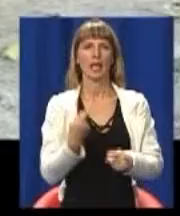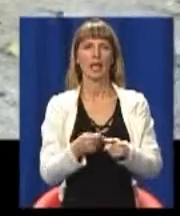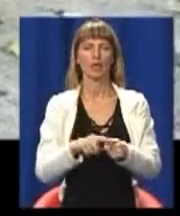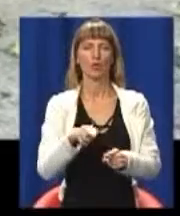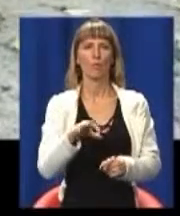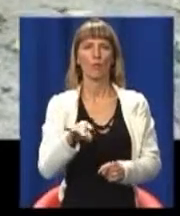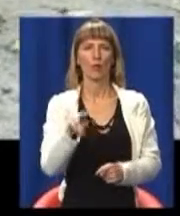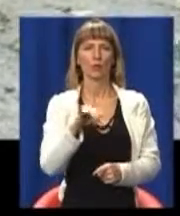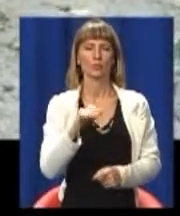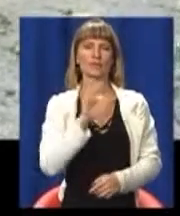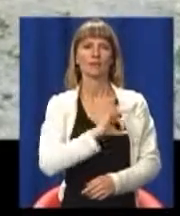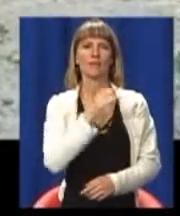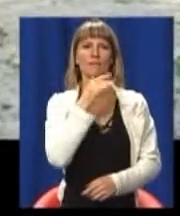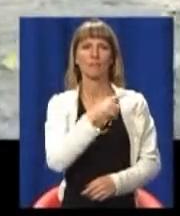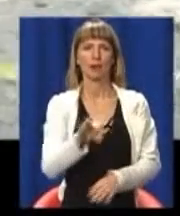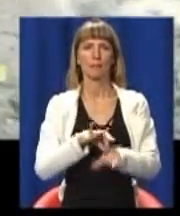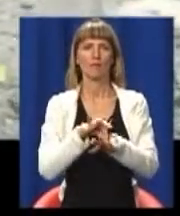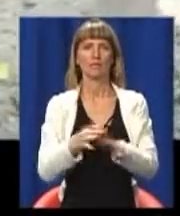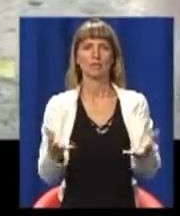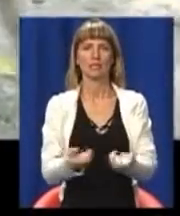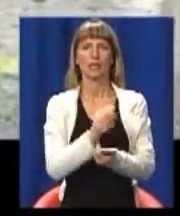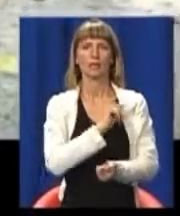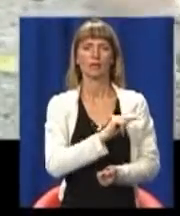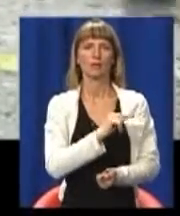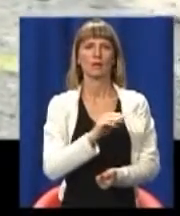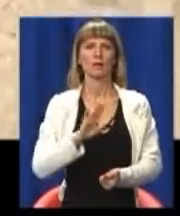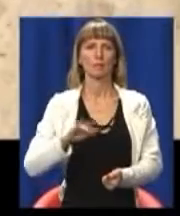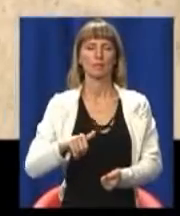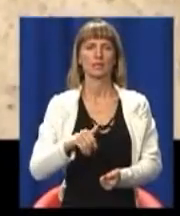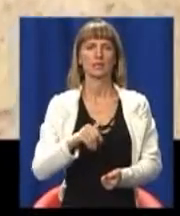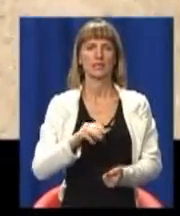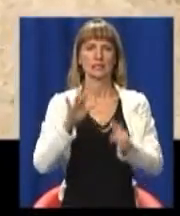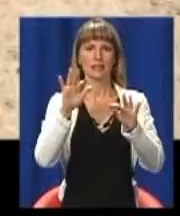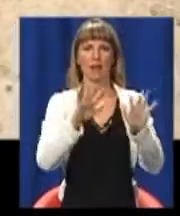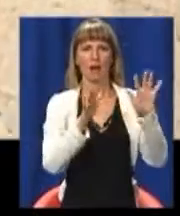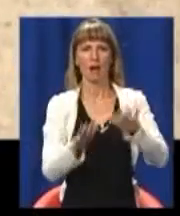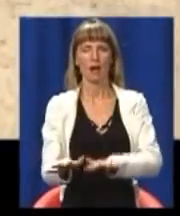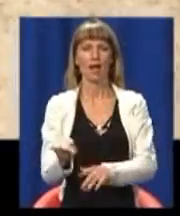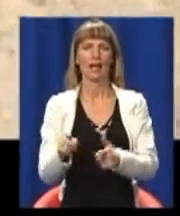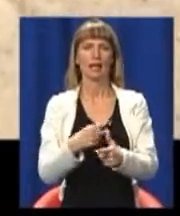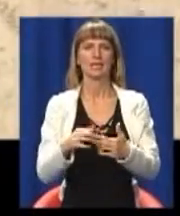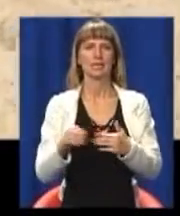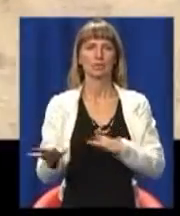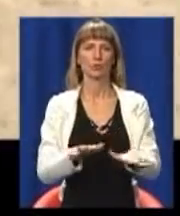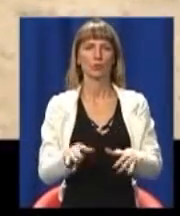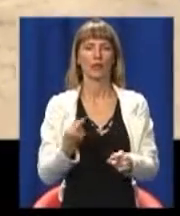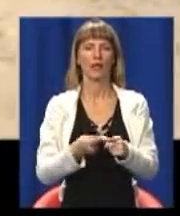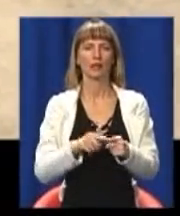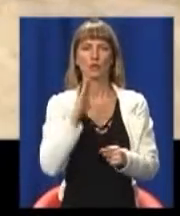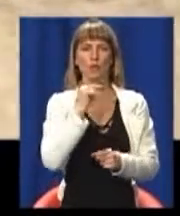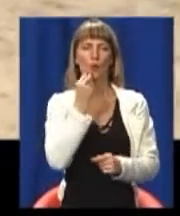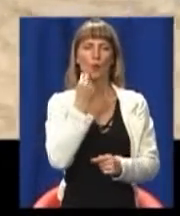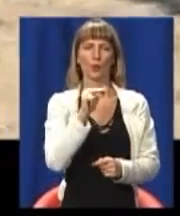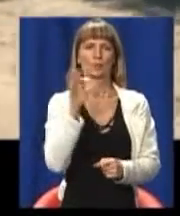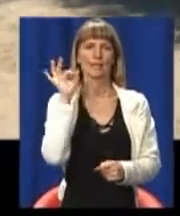породу використовують під час проведення рятувальних робіт після сходження лавин або землетрусів. Італійські вовчі собаки набагато